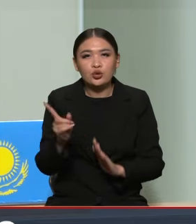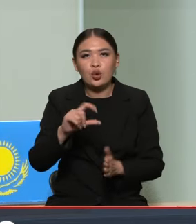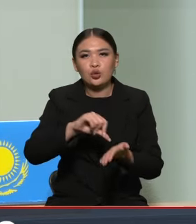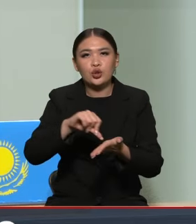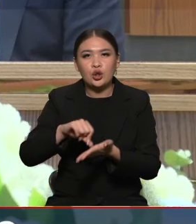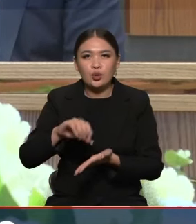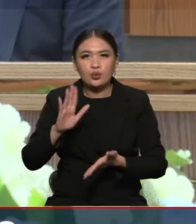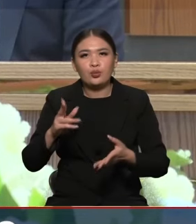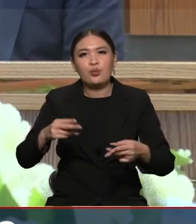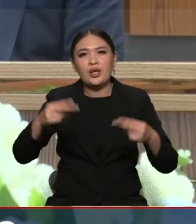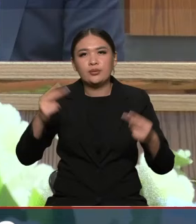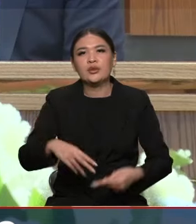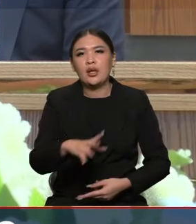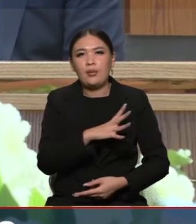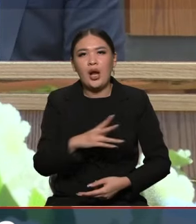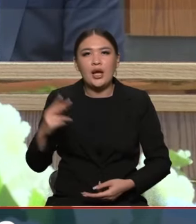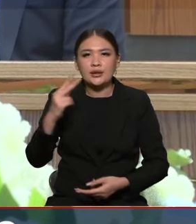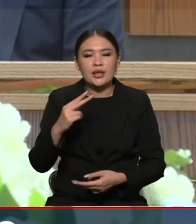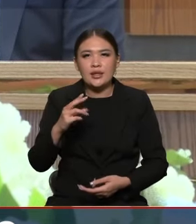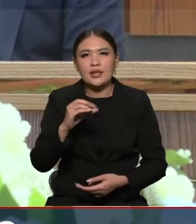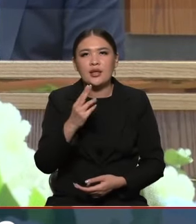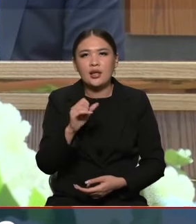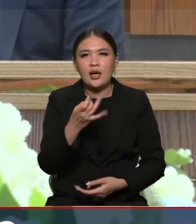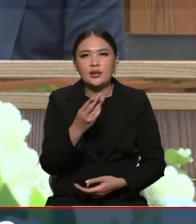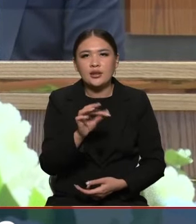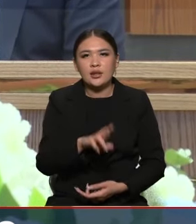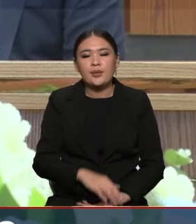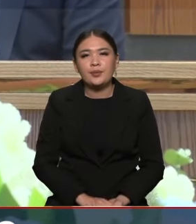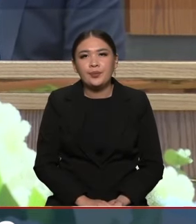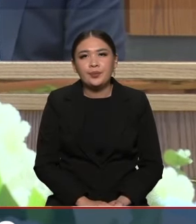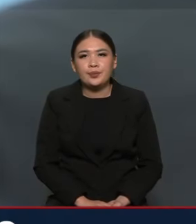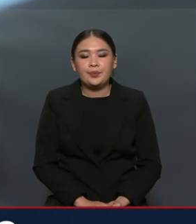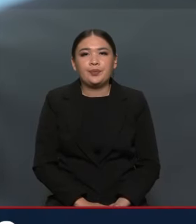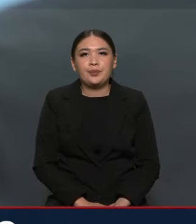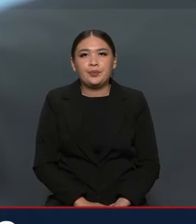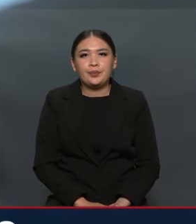участники организации подписали Астанинскую декларацию.